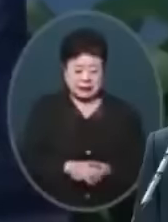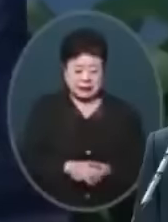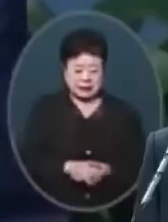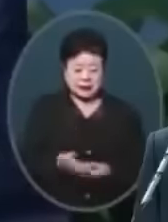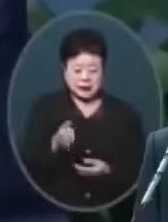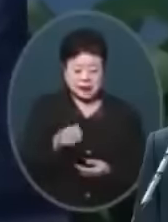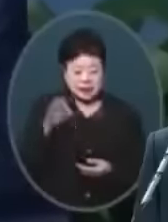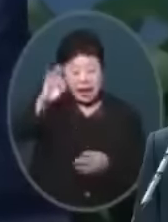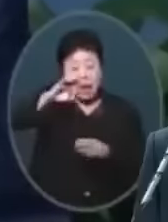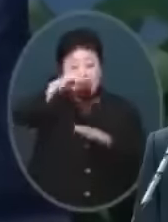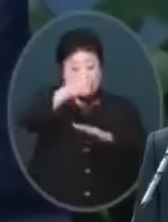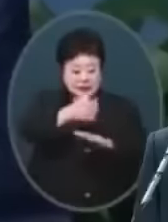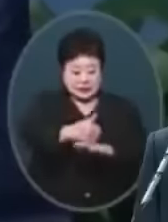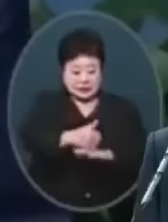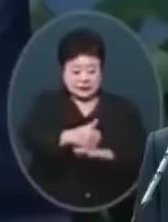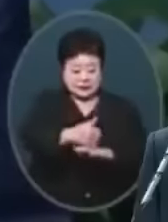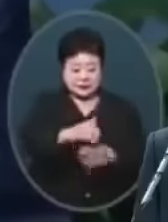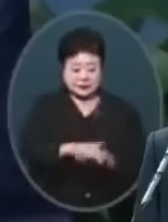그런데 다윗은